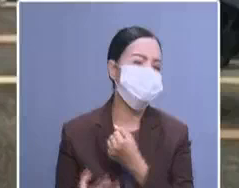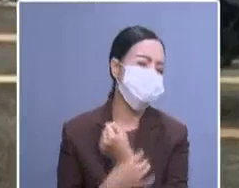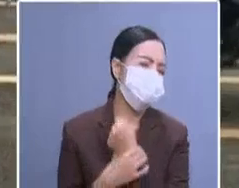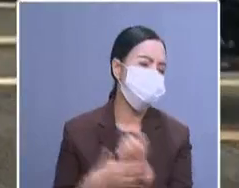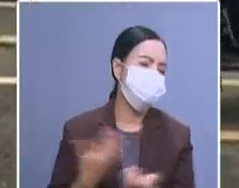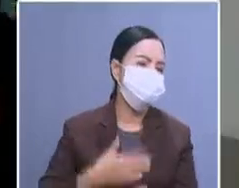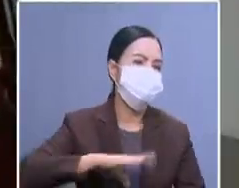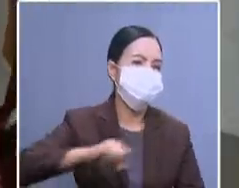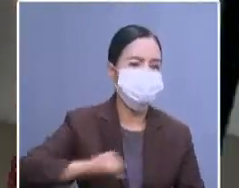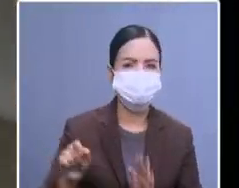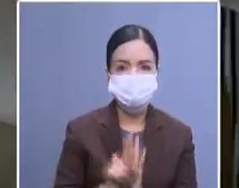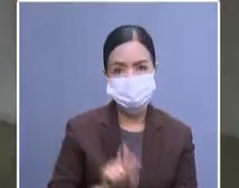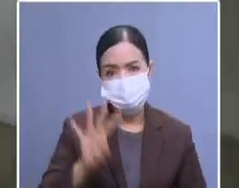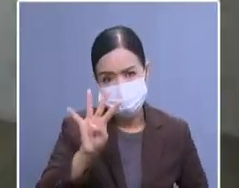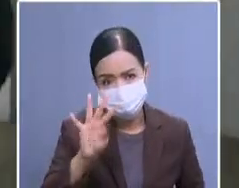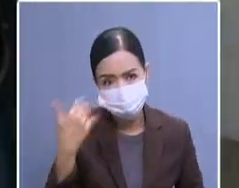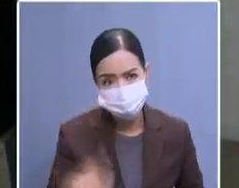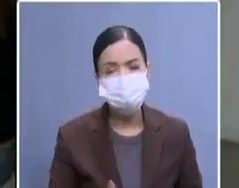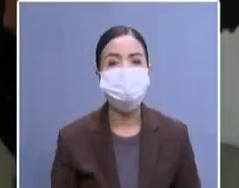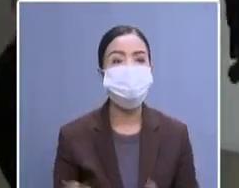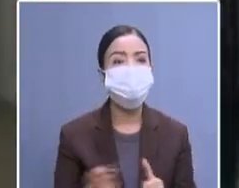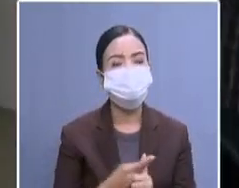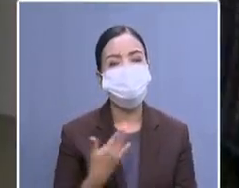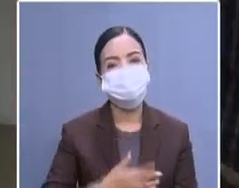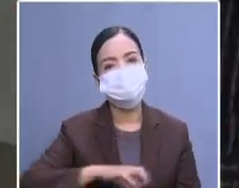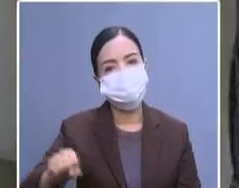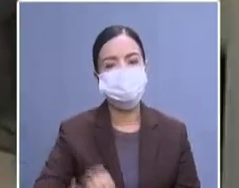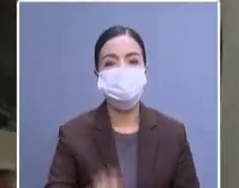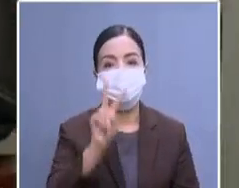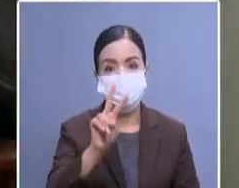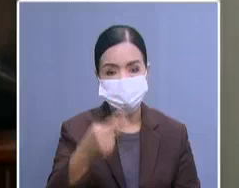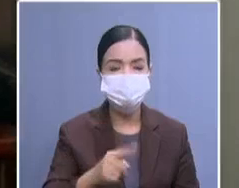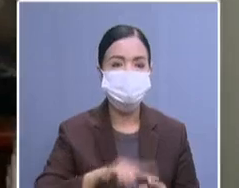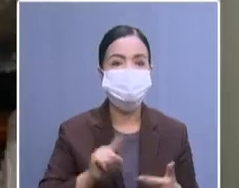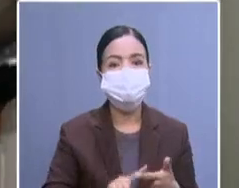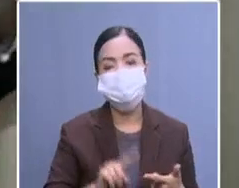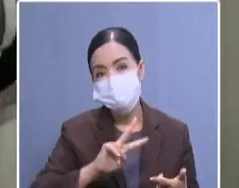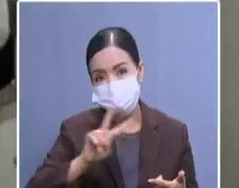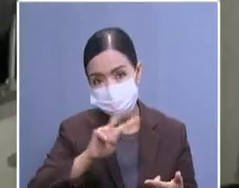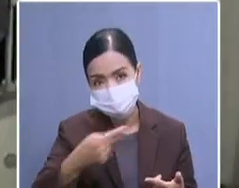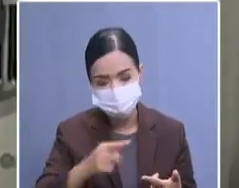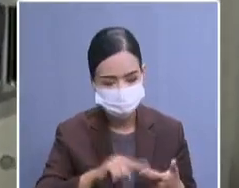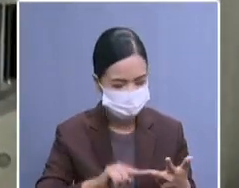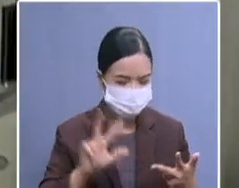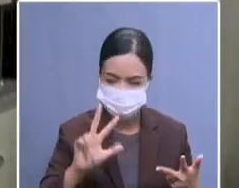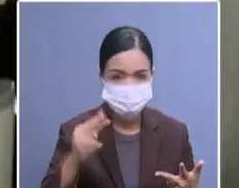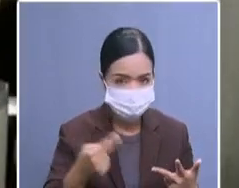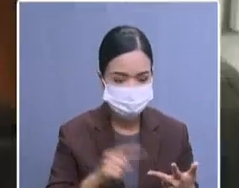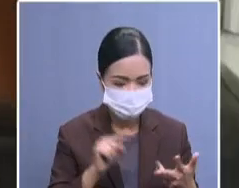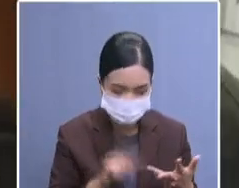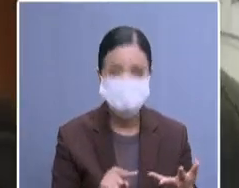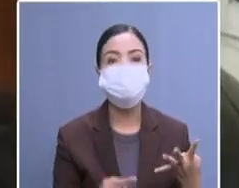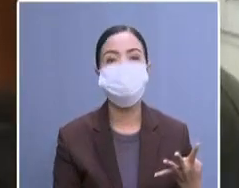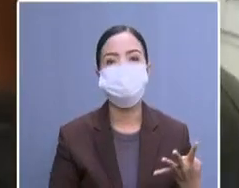ไถเงินไปกว่า4ครั้งครั้งแรกถูกรีดไถไป 20,000 บาทครั้งที่2อีก 20,000 บาทครั้งที่3อีก 30,000 บาทและครั้ง